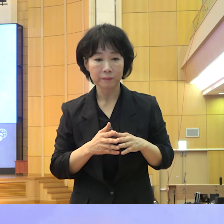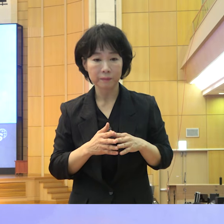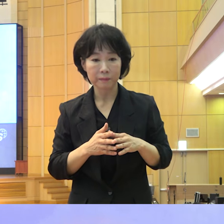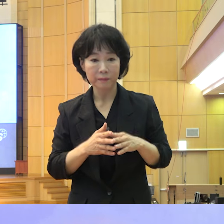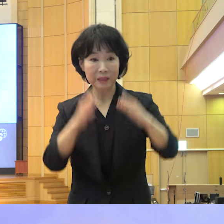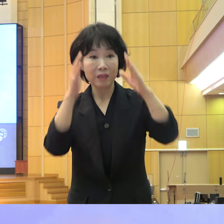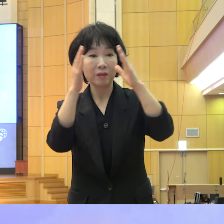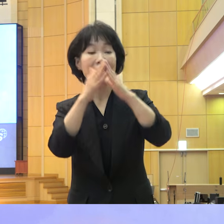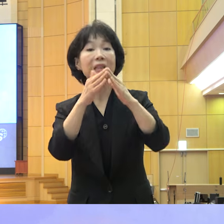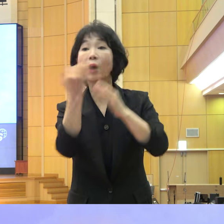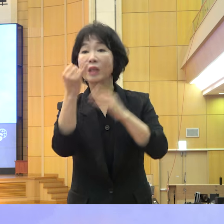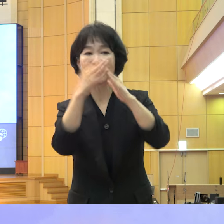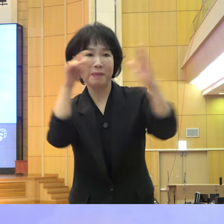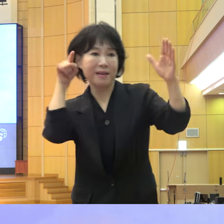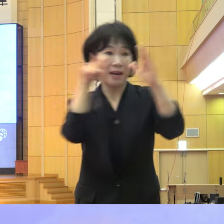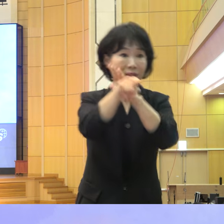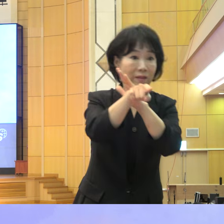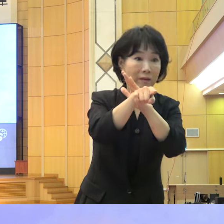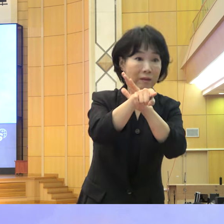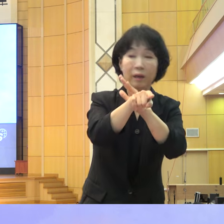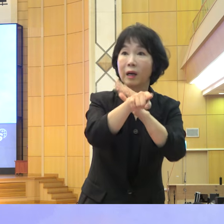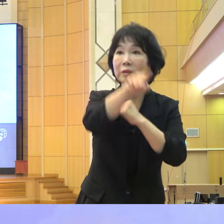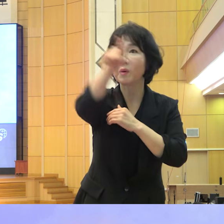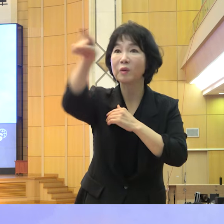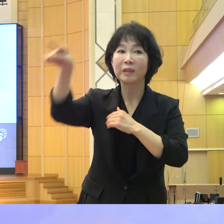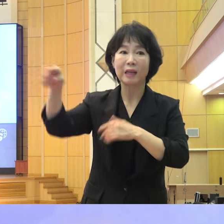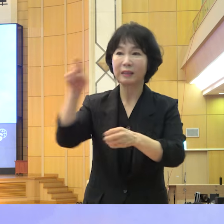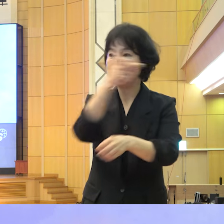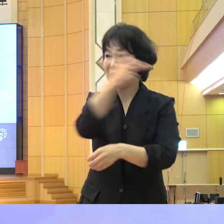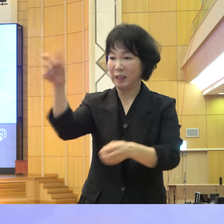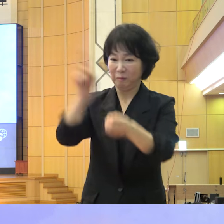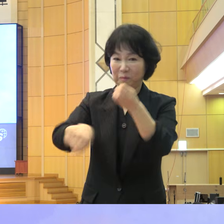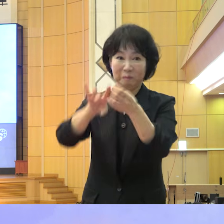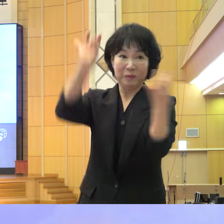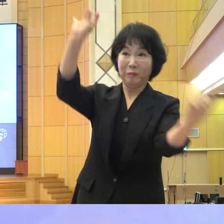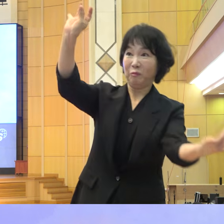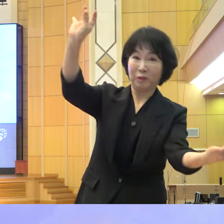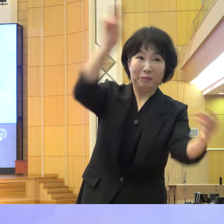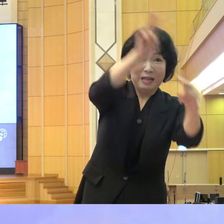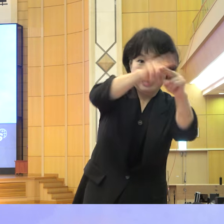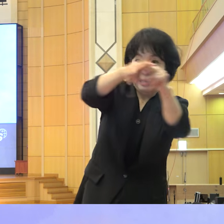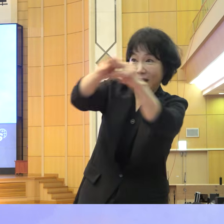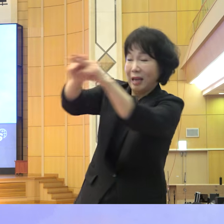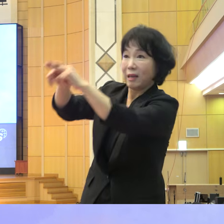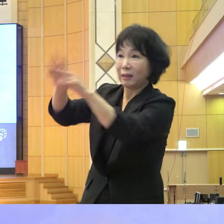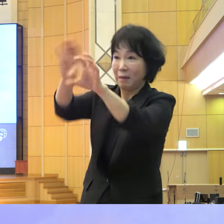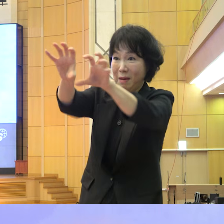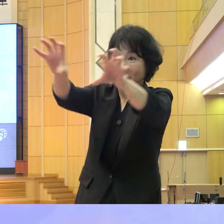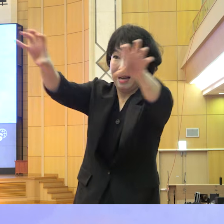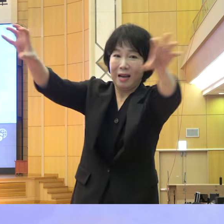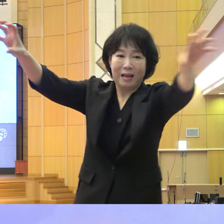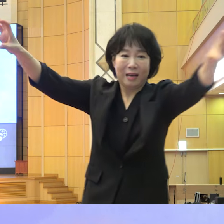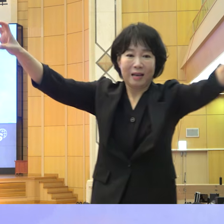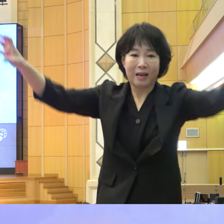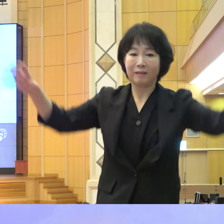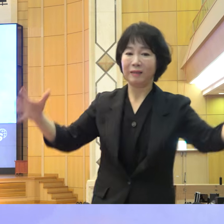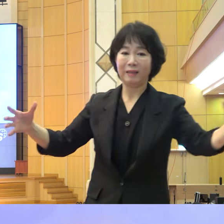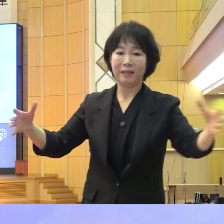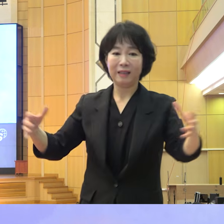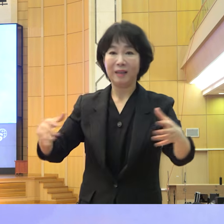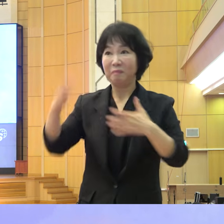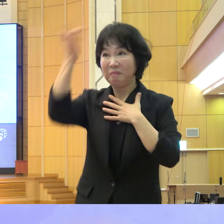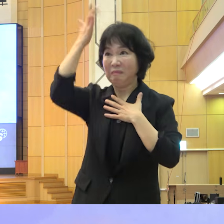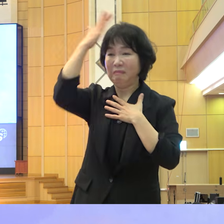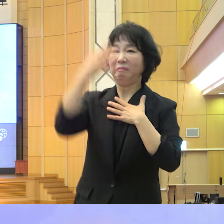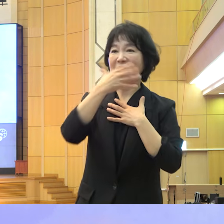거, 부처들, 큰 부처, 작은 부처, 새끼 부처, 그냥 머리 벗어진